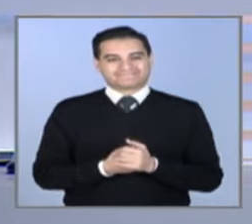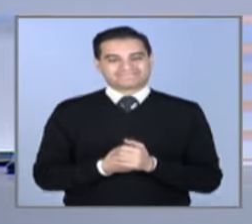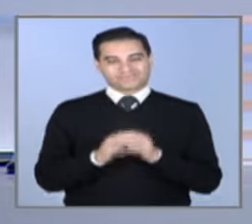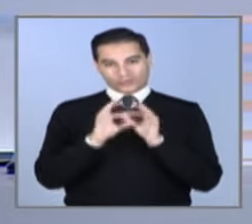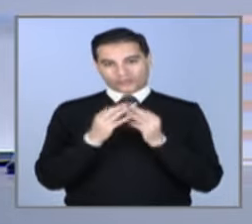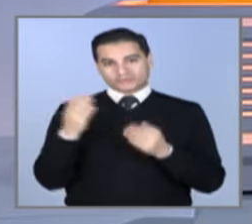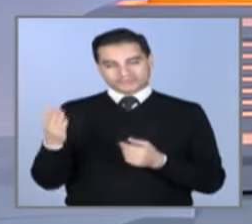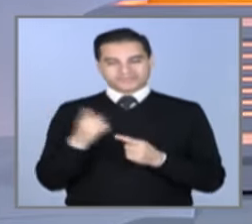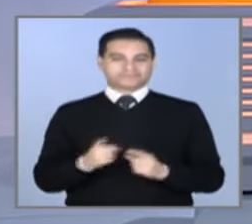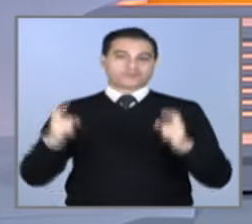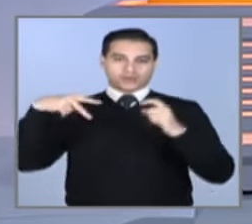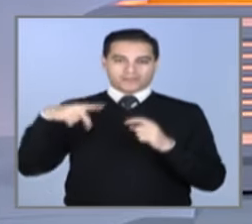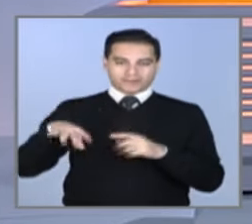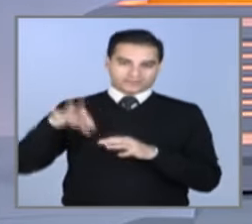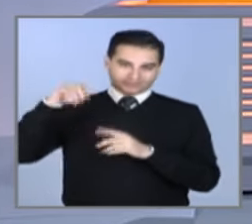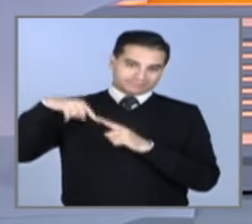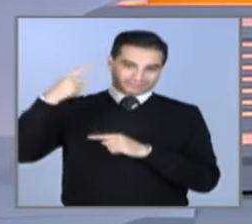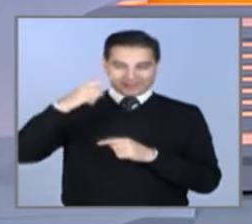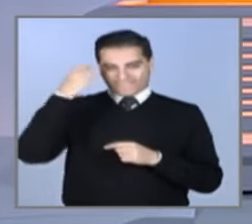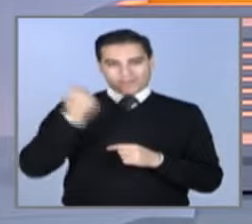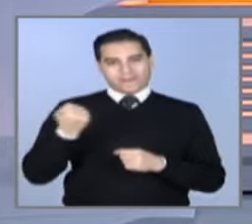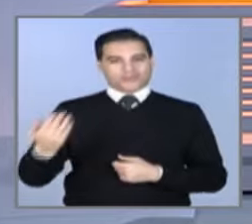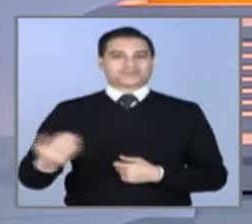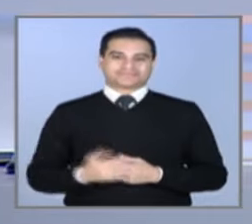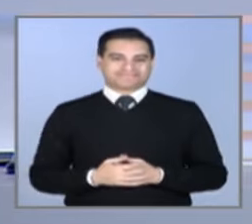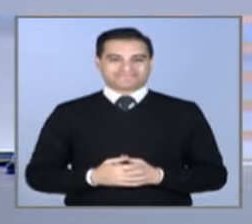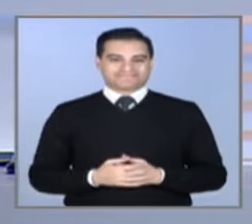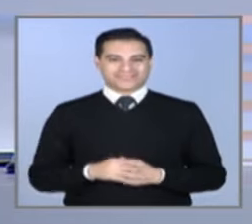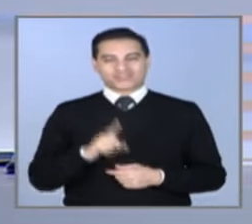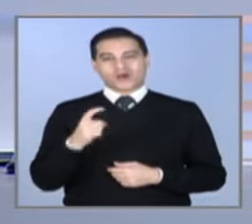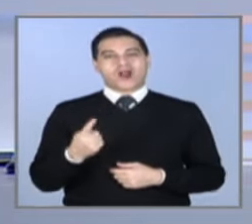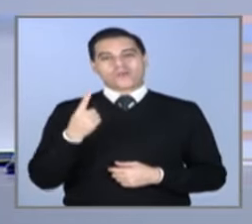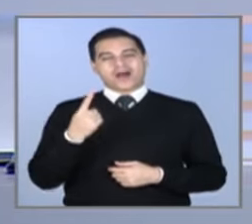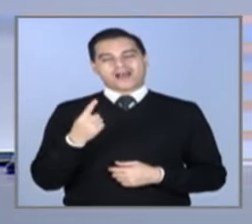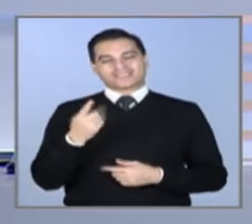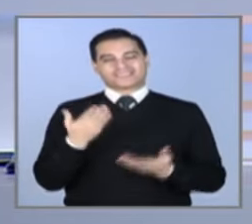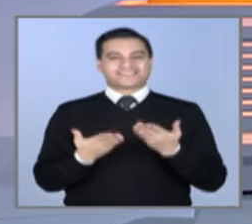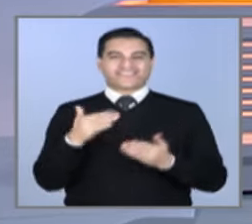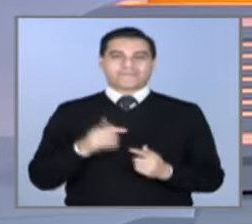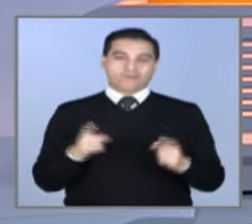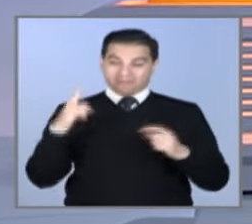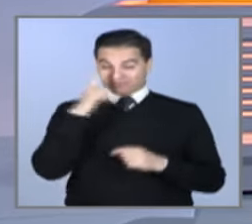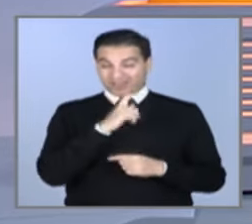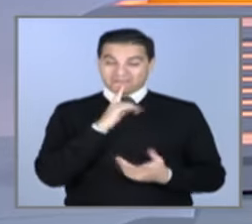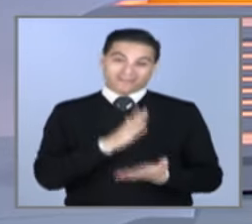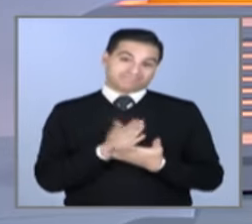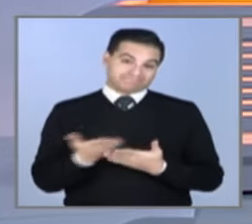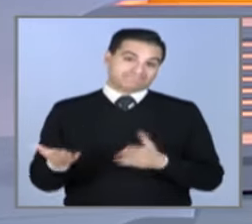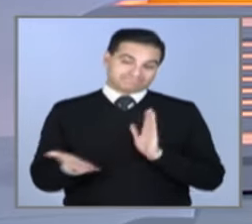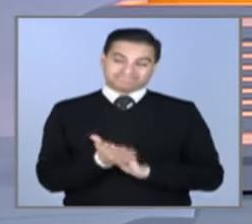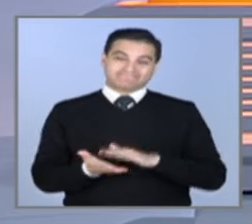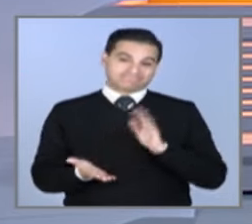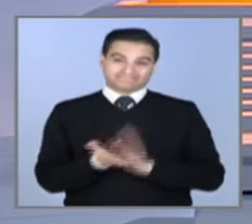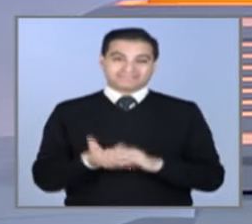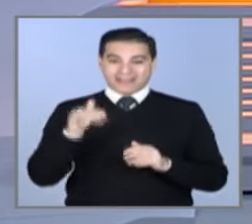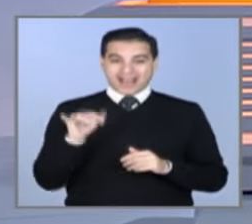عائلة علي إلى دور الثمانية، ألف مبروك. الله يبارك حضرتك. فرقت على سؤال، مباراة كانت صعبة. كتبوا برضه